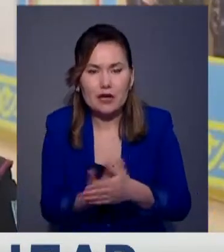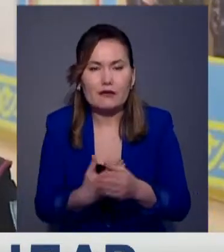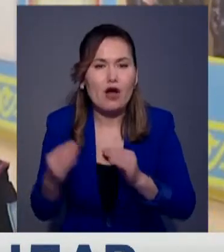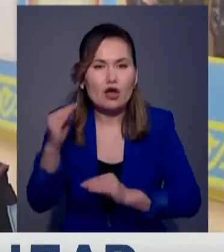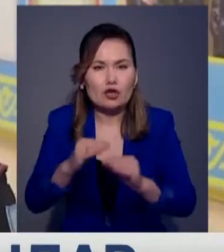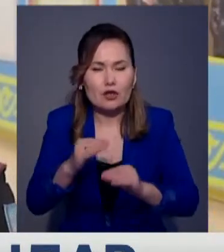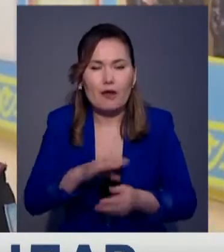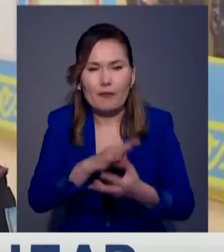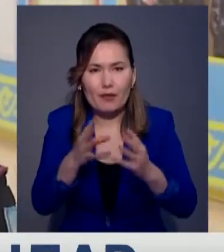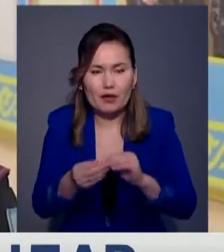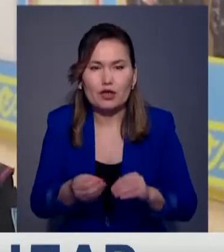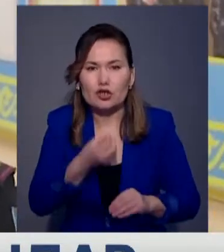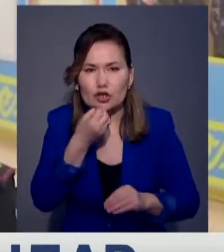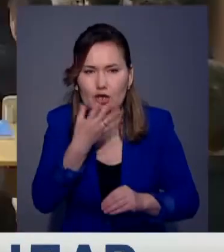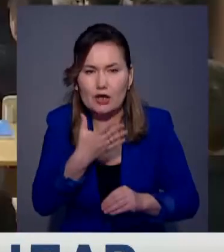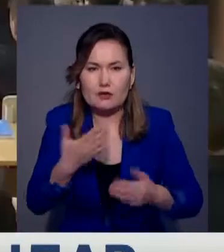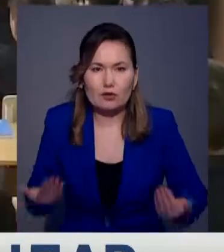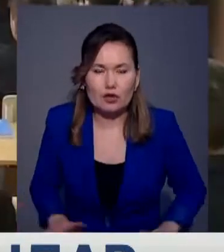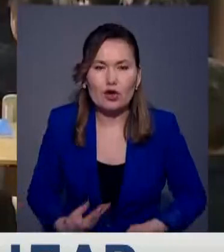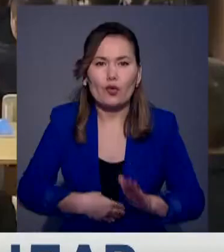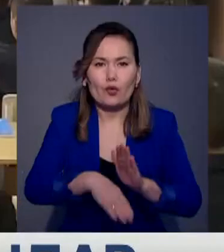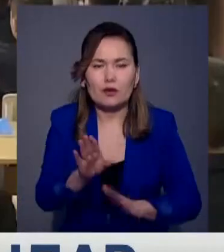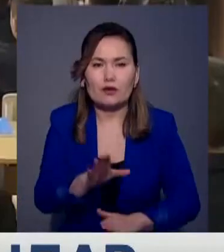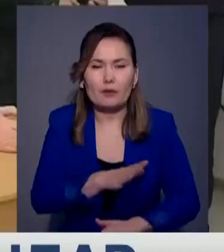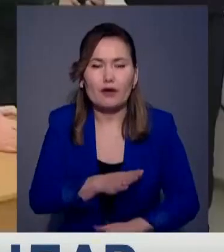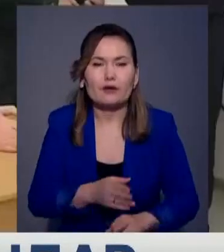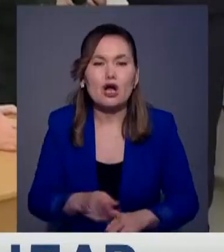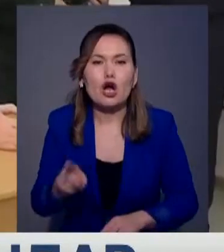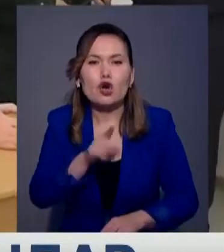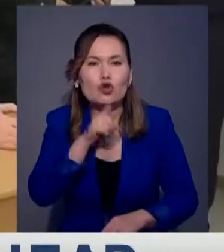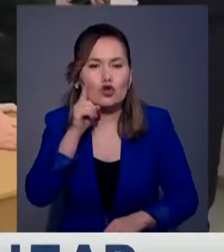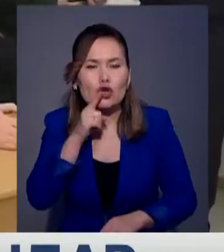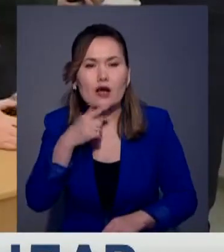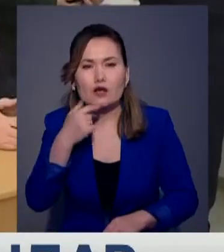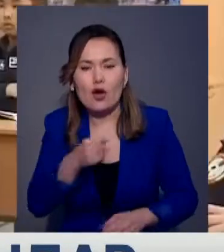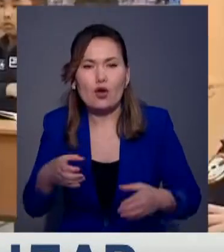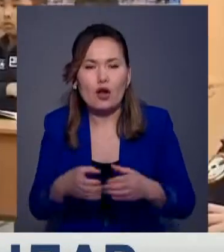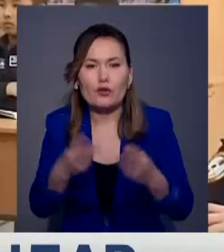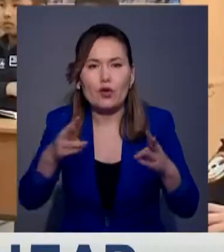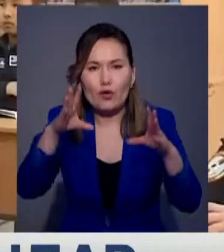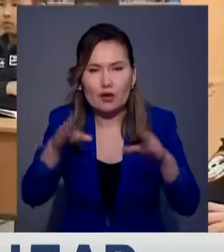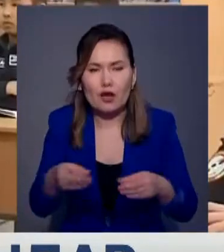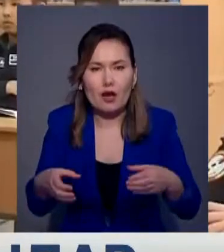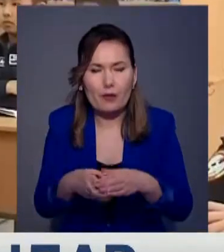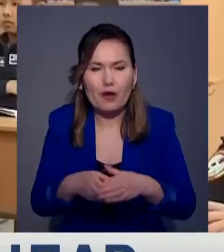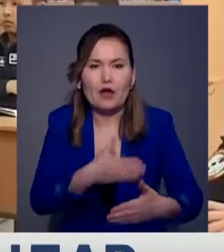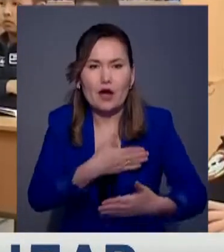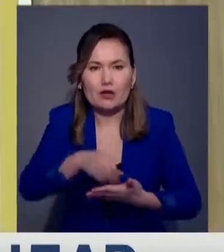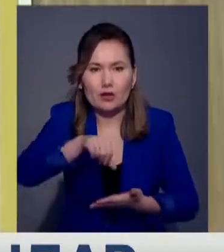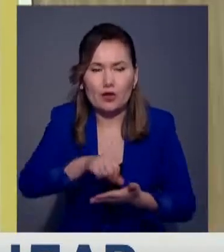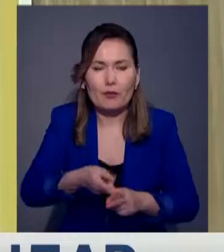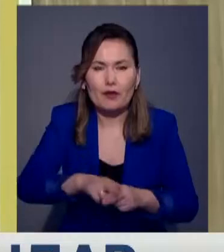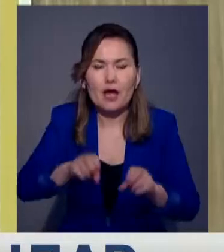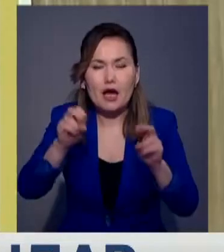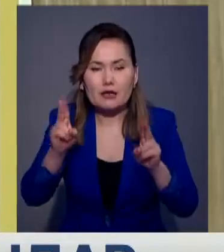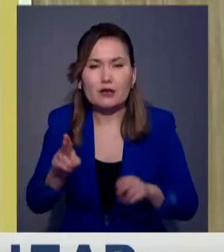бері менің өмірім бұрынғыдан өзгерді. Жас өрт сөндіруші смарт сарбаз сыныбындағылар түске дейін жалпыға ортақ пәндерді оқиды. Ал одан кейін